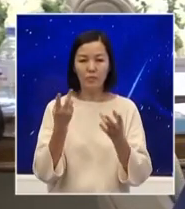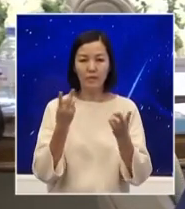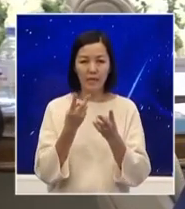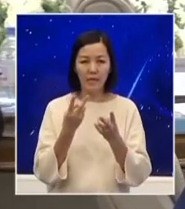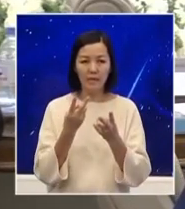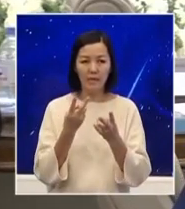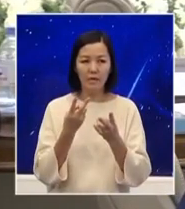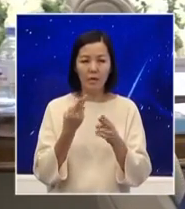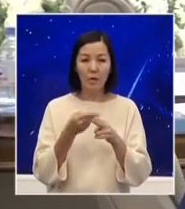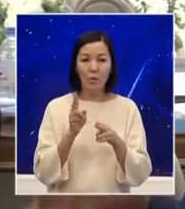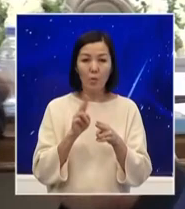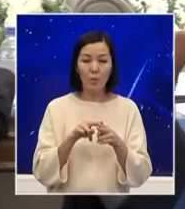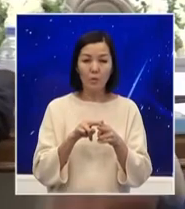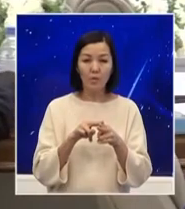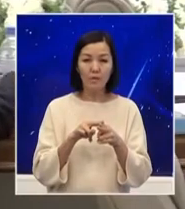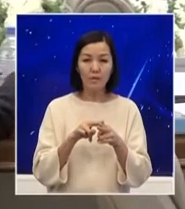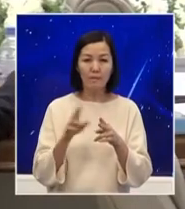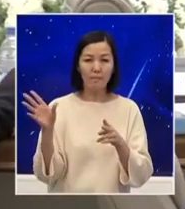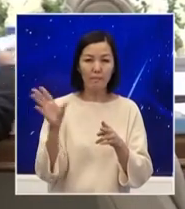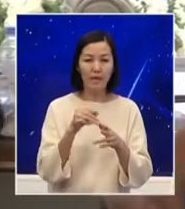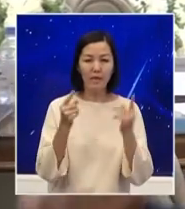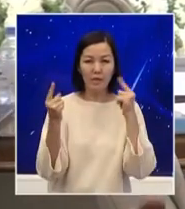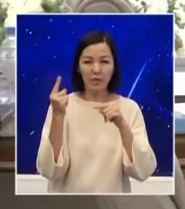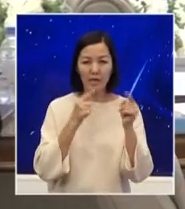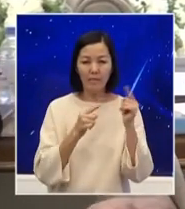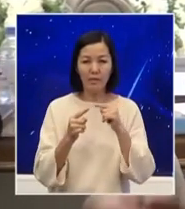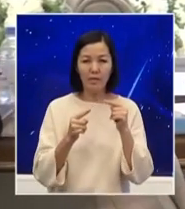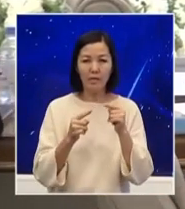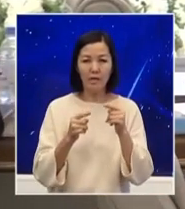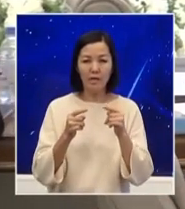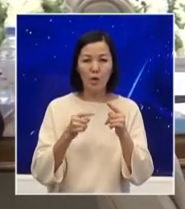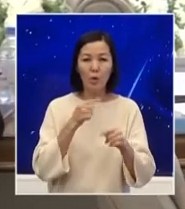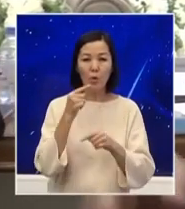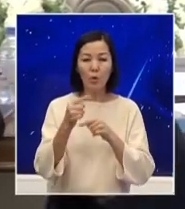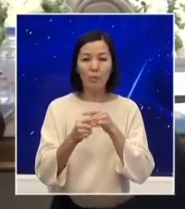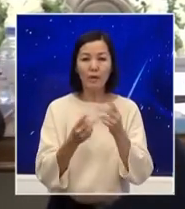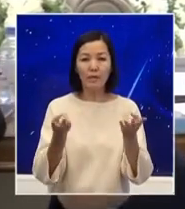ол кісінің бүкіл еңбектері ұрпақтарының жадында болу керек,